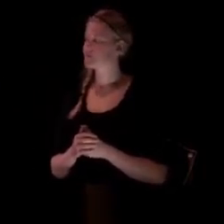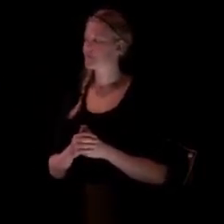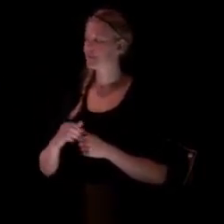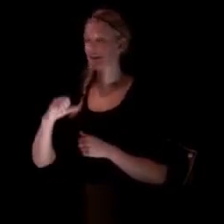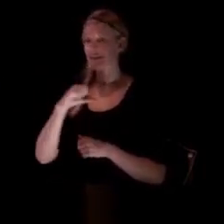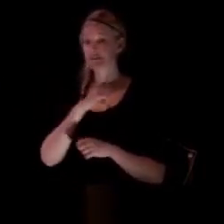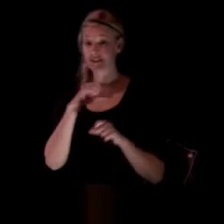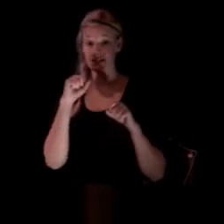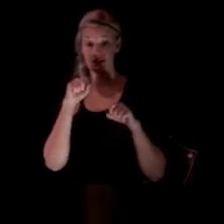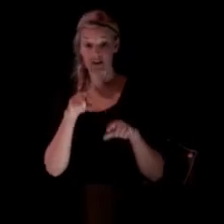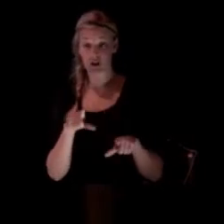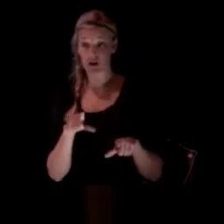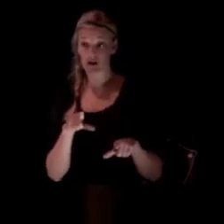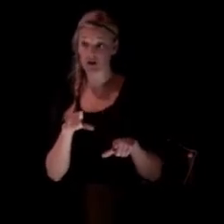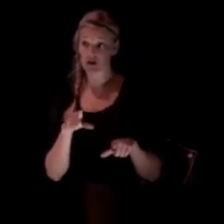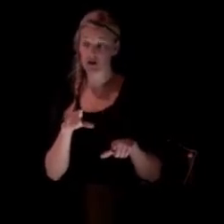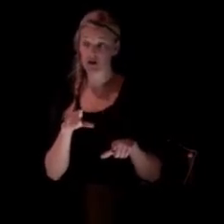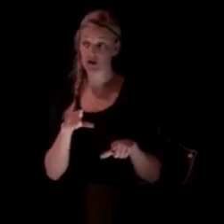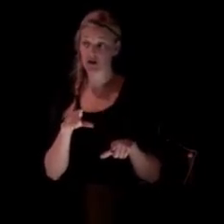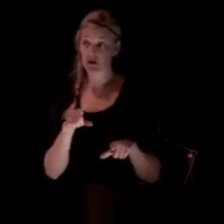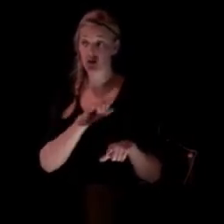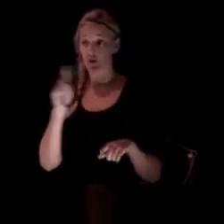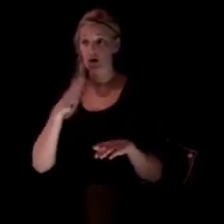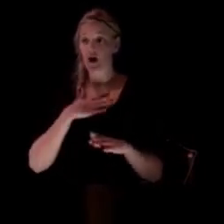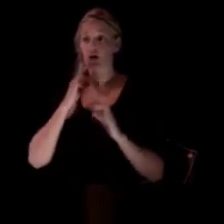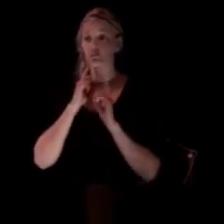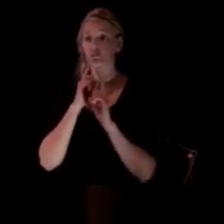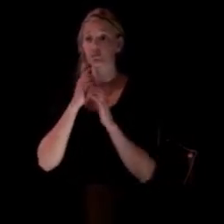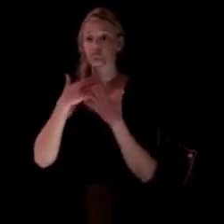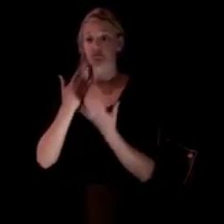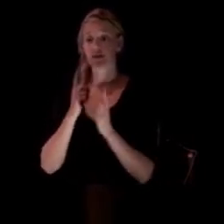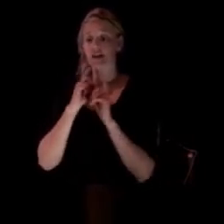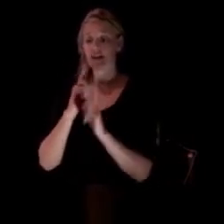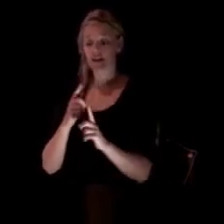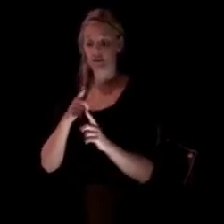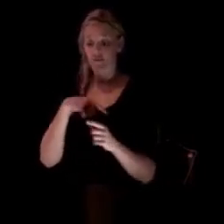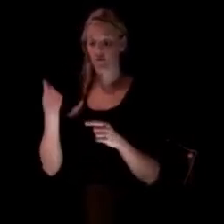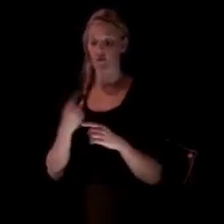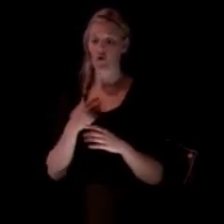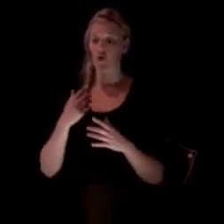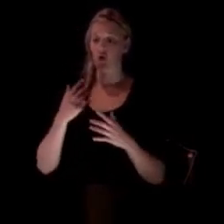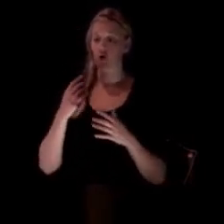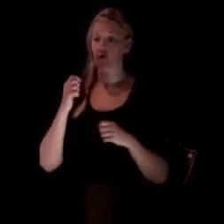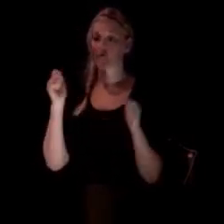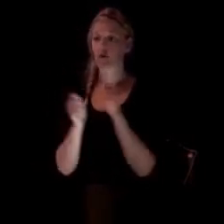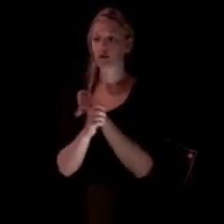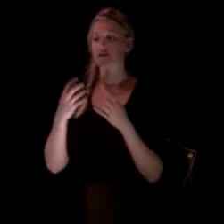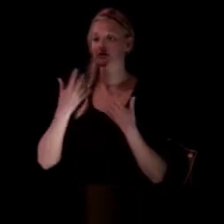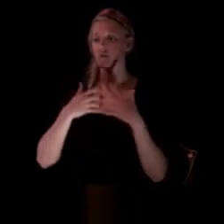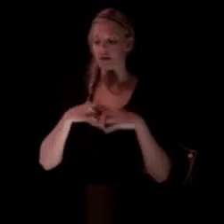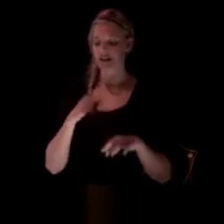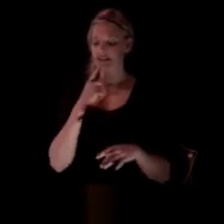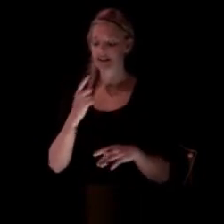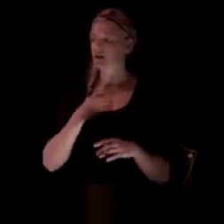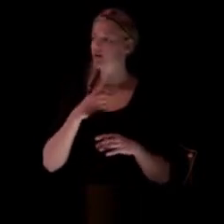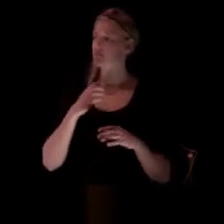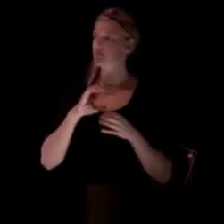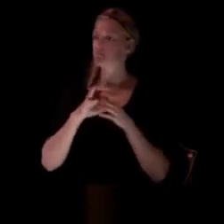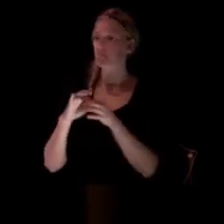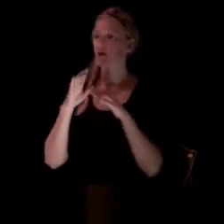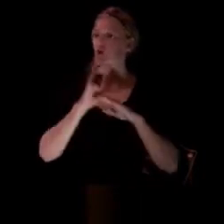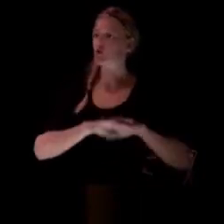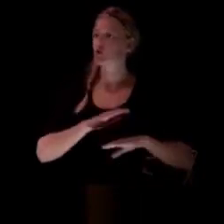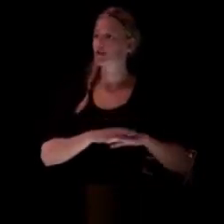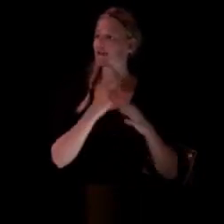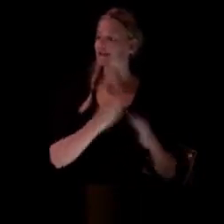Og hvis vi begynner med, liksom, når dere har gitt råd, så har vi hørt I forhandlingsfabrikken at det handler om ganske grunnleggende ting. Det